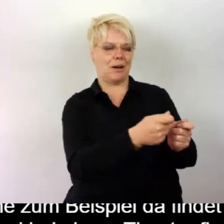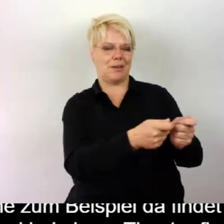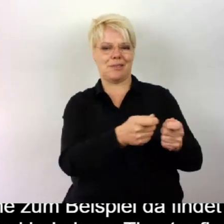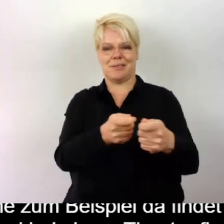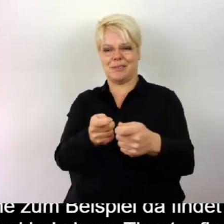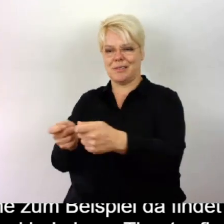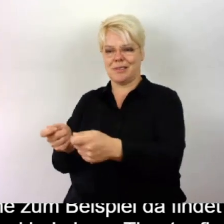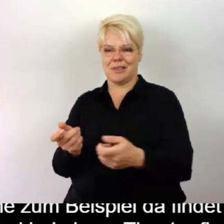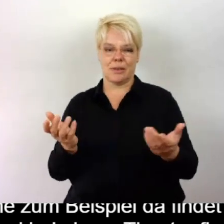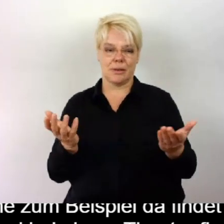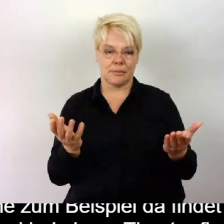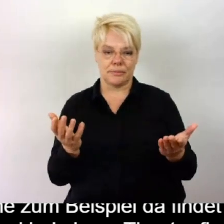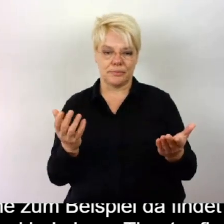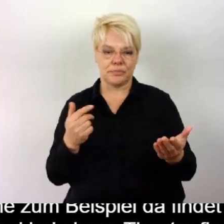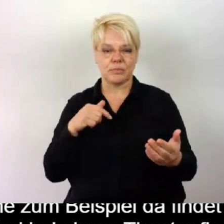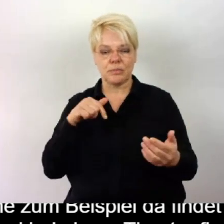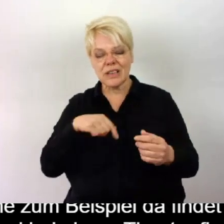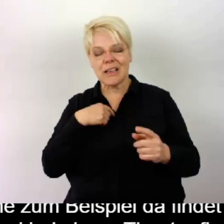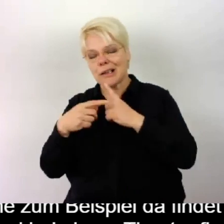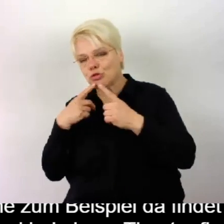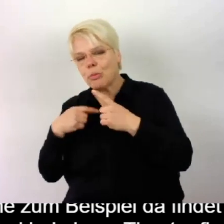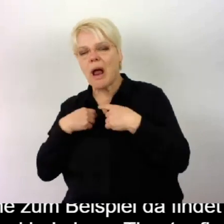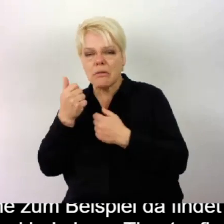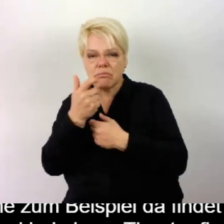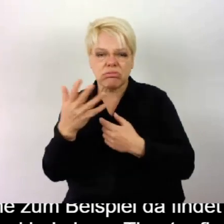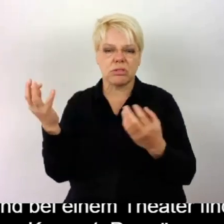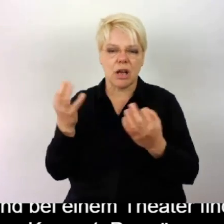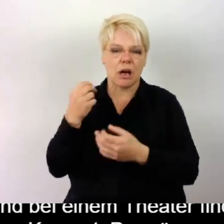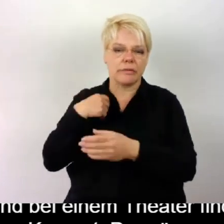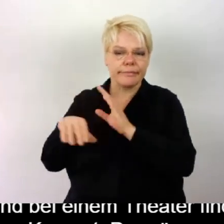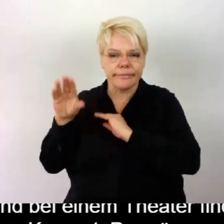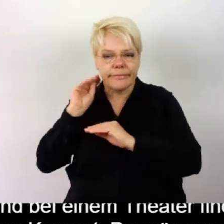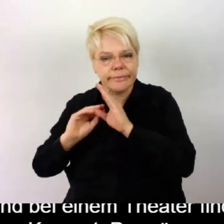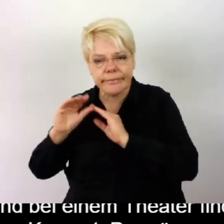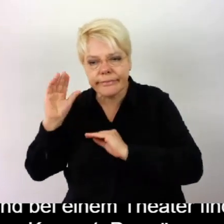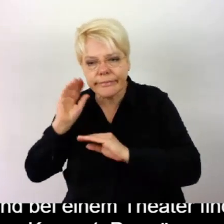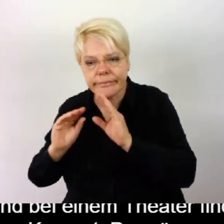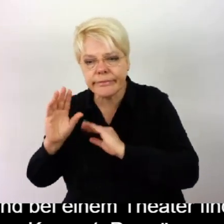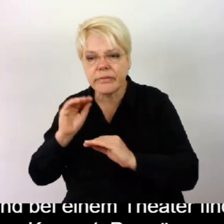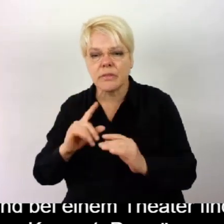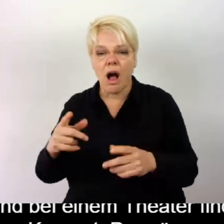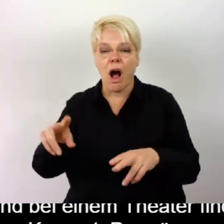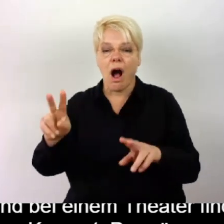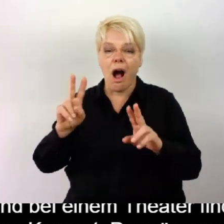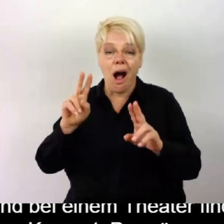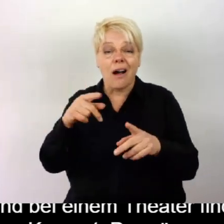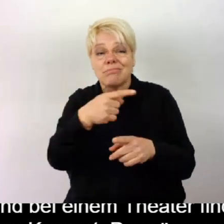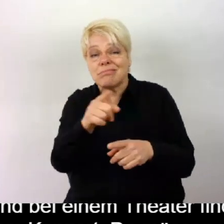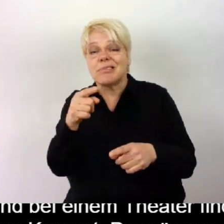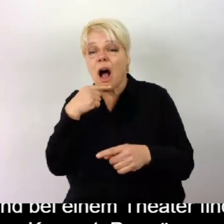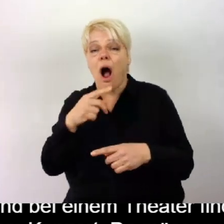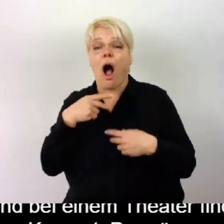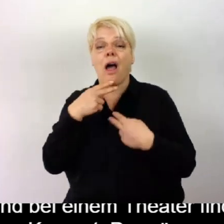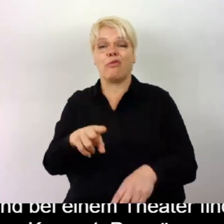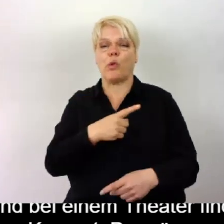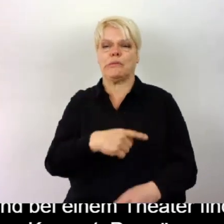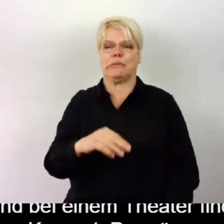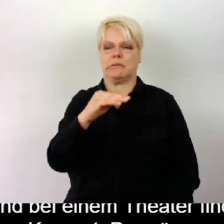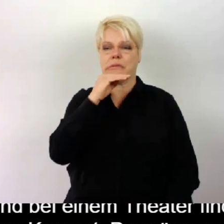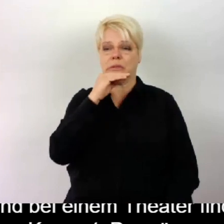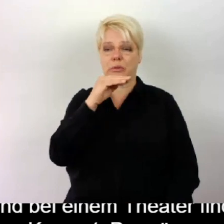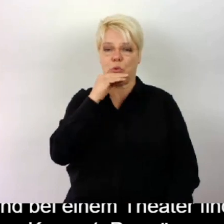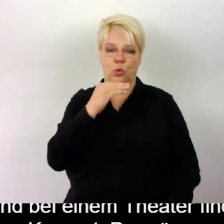ja, hat halt nochmal eine andere Wirkung als jetzt eine ganz hochwertige Veranstaltung, die wir